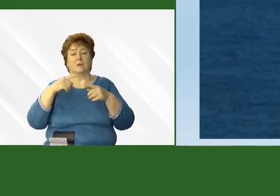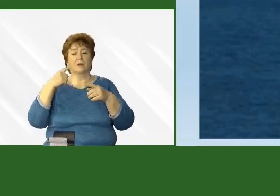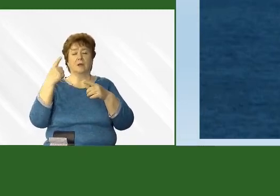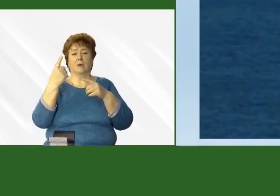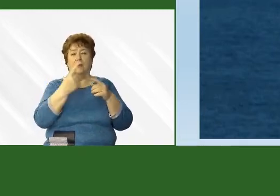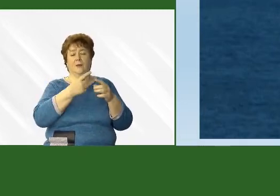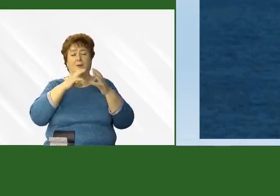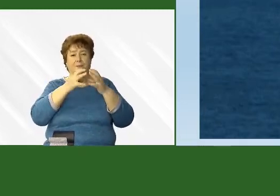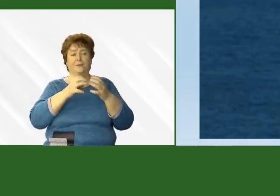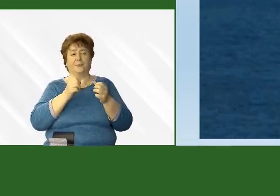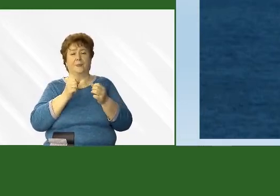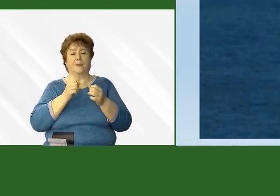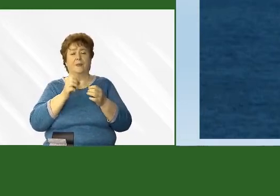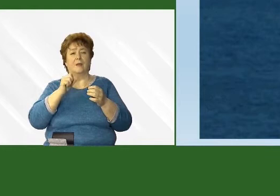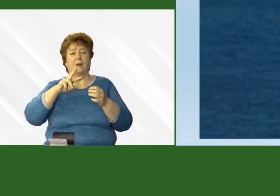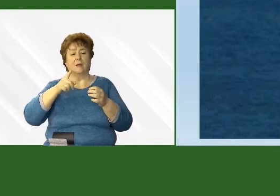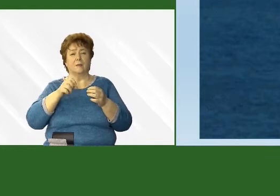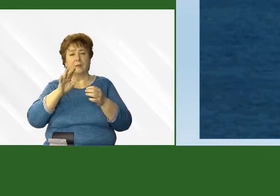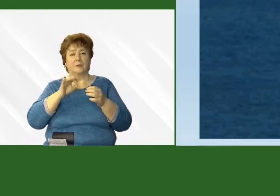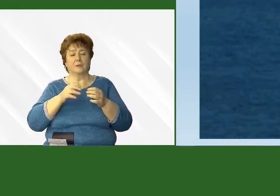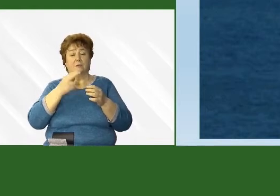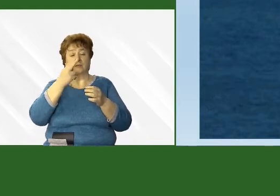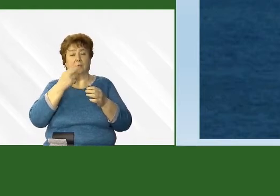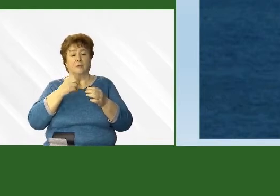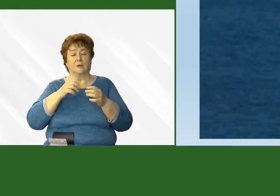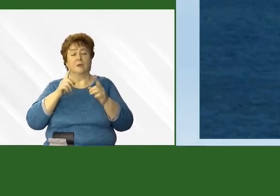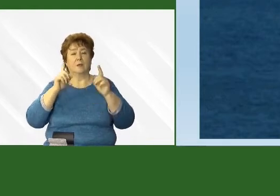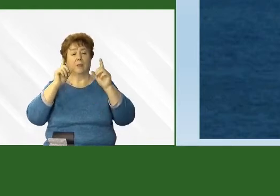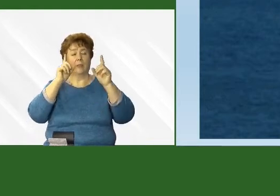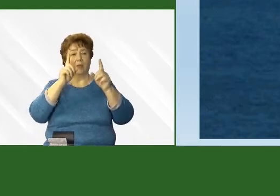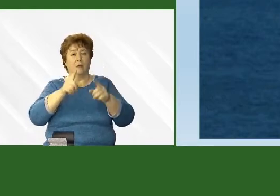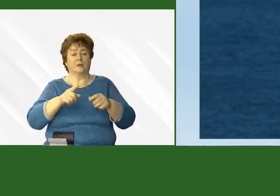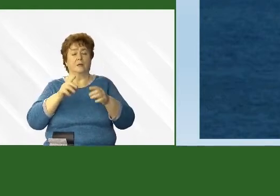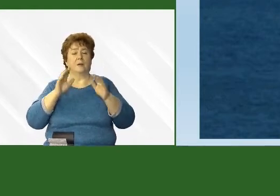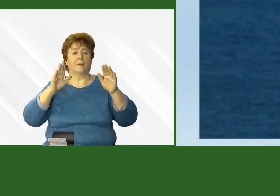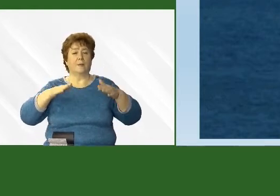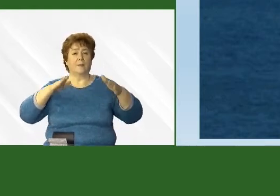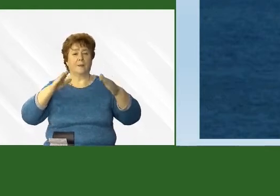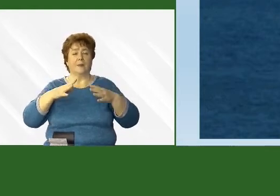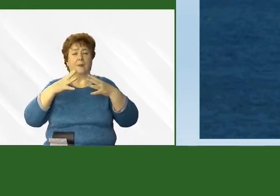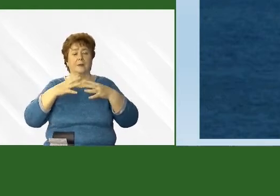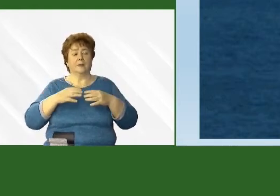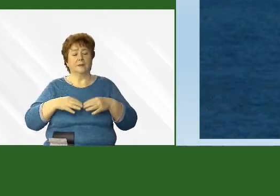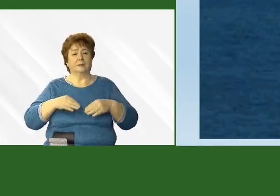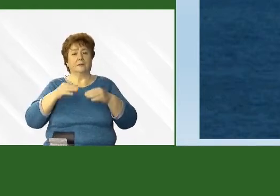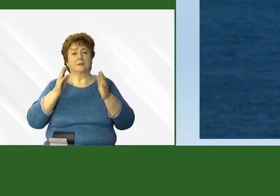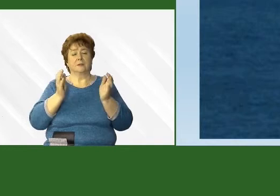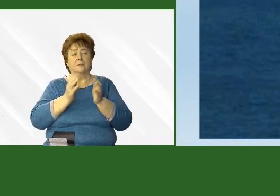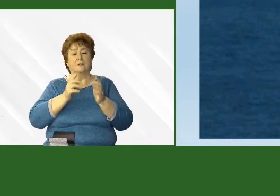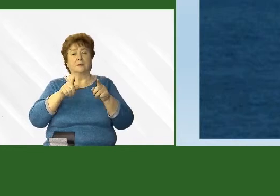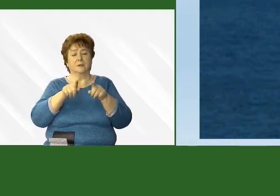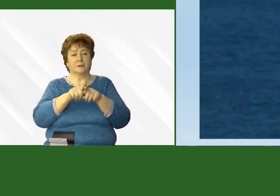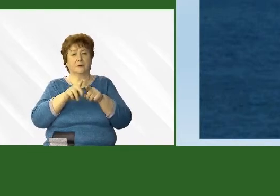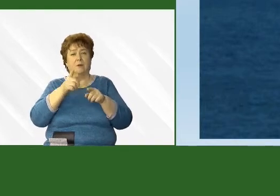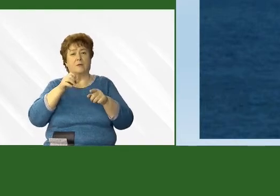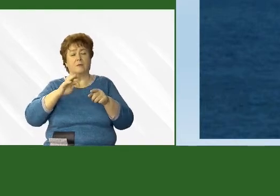кругосветные путешествия. Альбатрос приспособлен для дальних перелетов. Тело небольшое, размером с гуся,